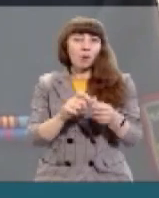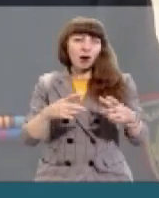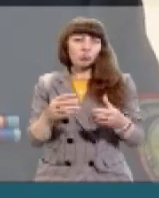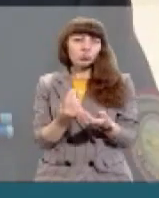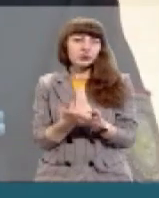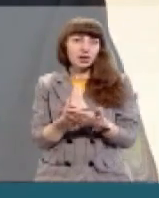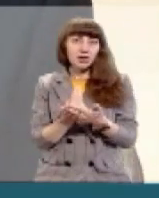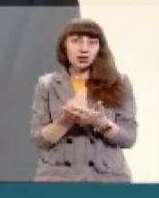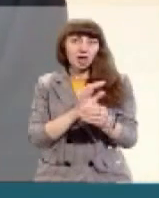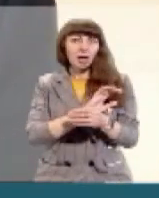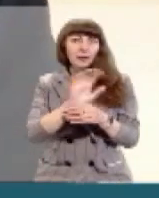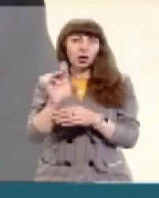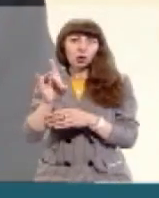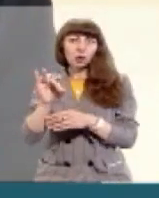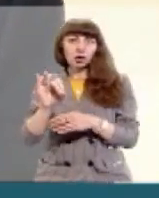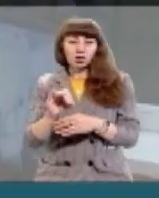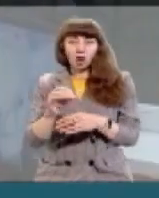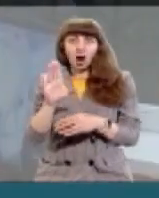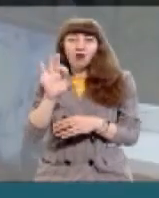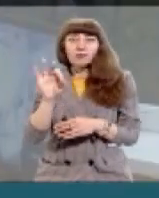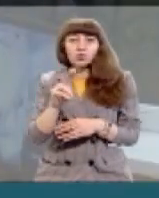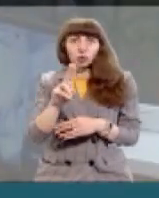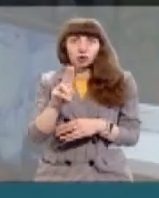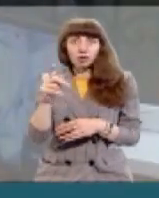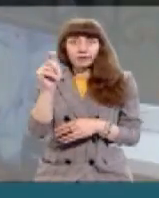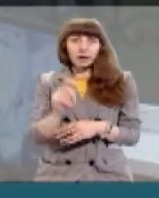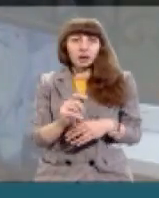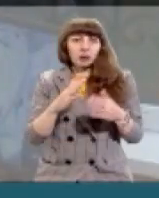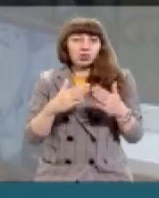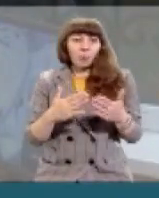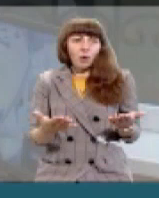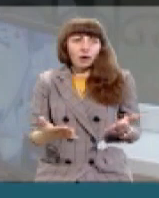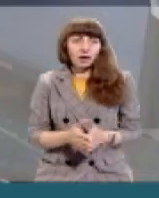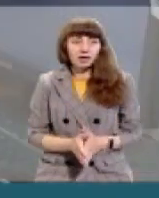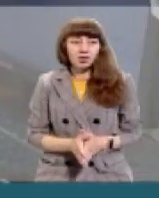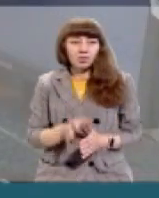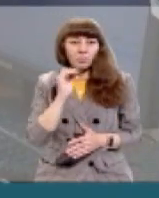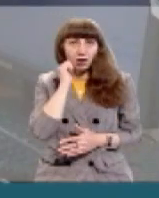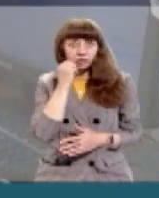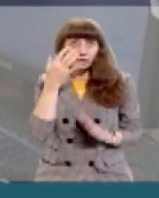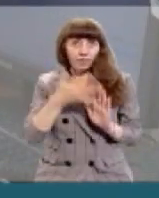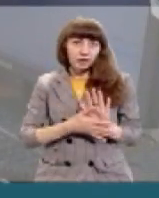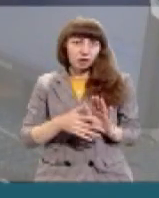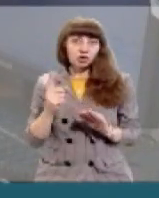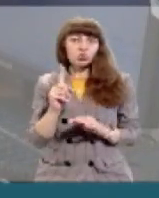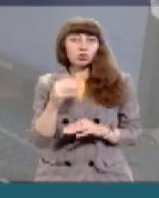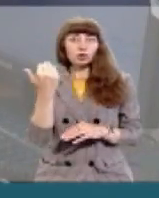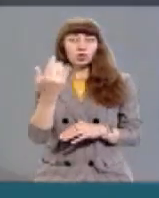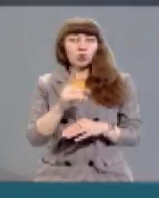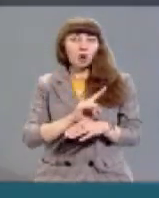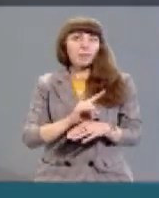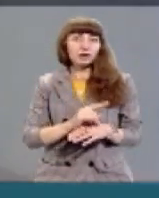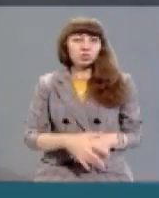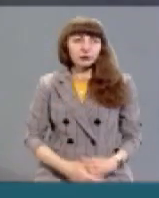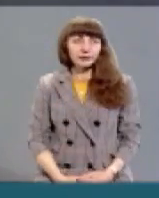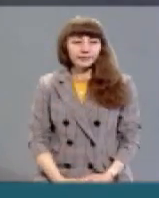алданғаның бірақ түсініп полиция бөліміне арыз жазған. Әлеуметтік желілердегі көптеген жарнамалар, мемлекеттік органдар мен банктердің атынан